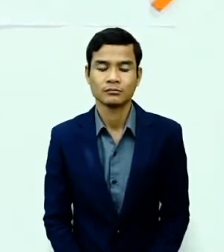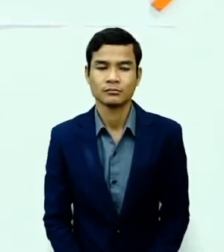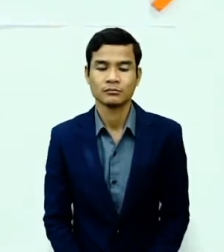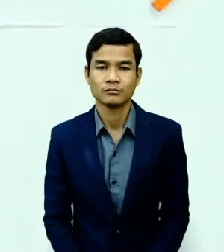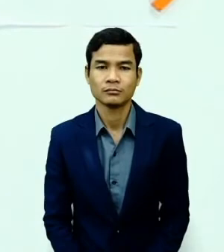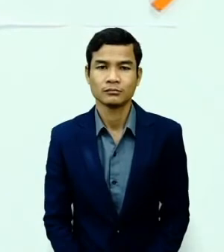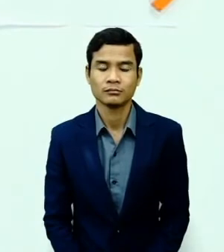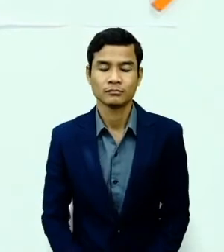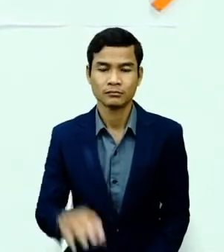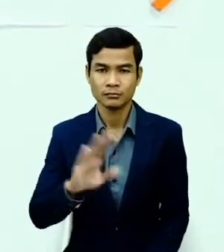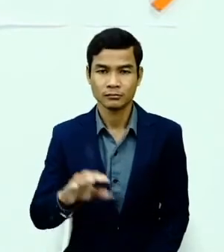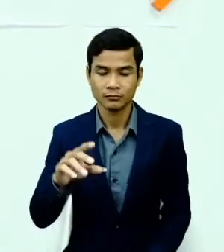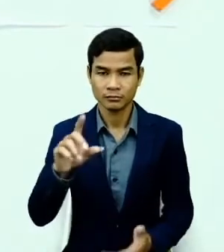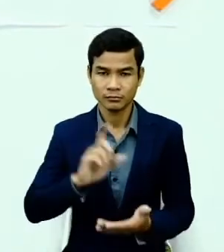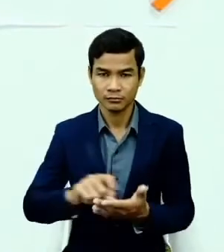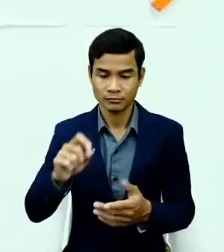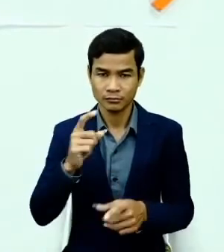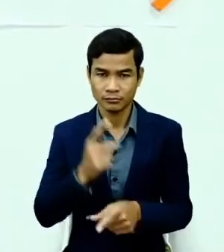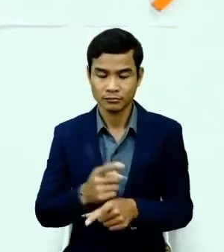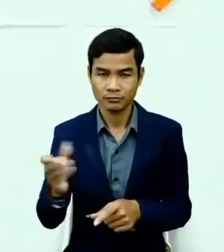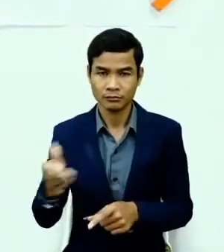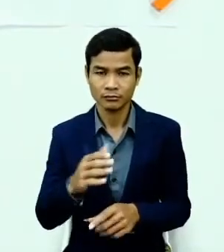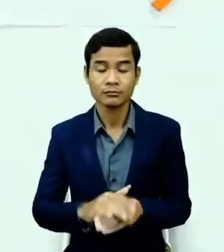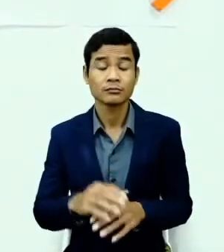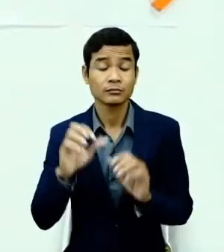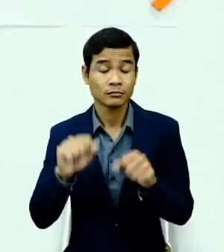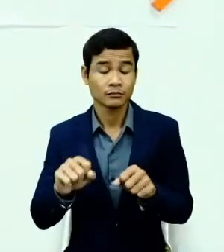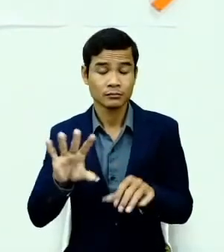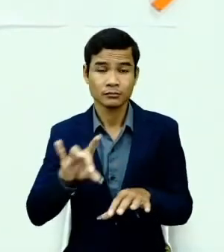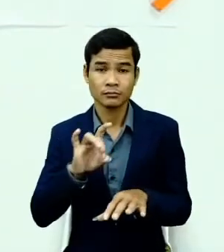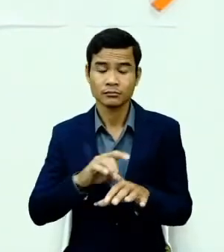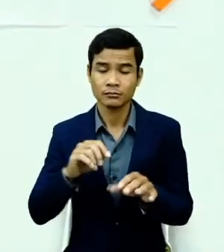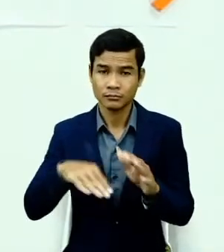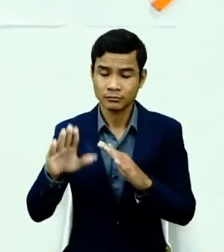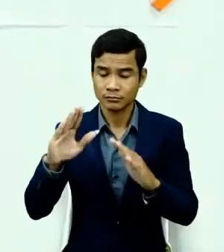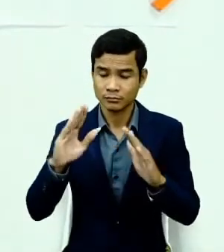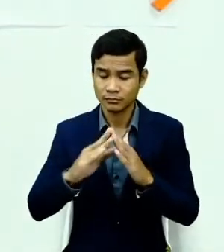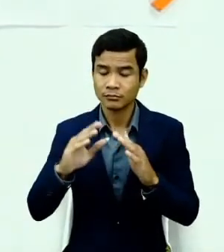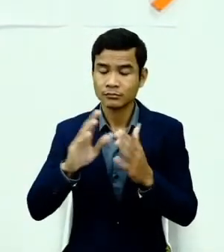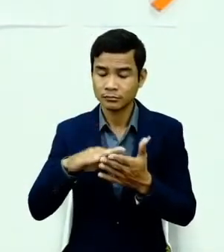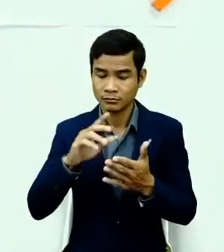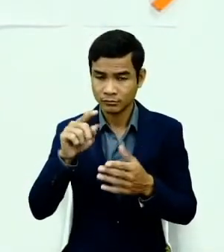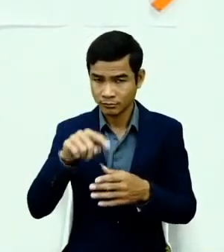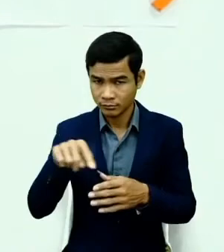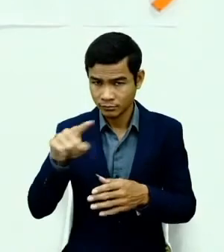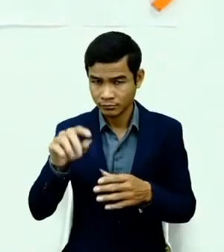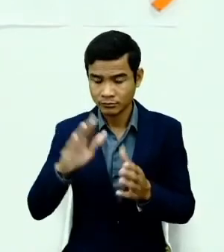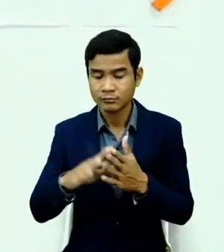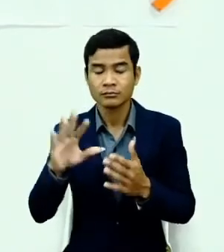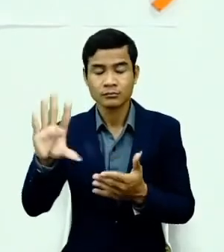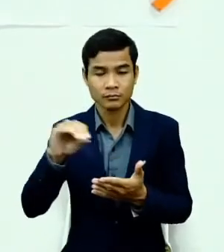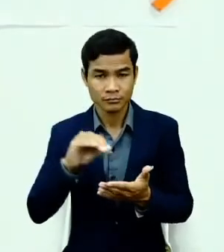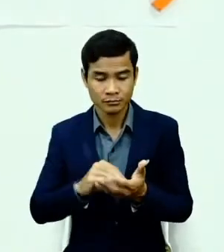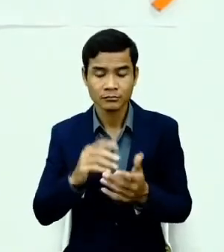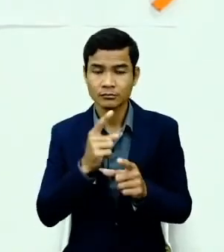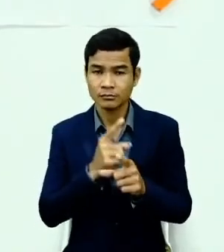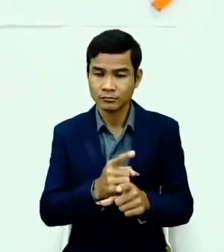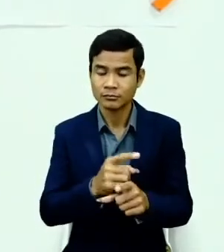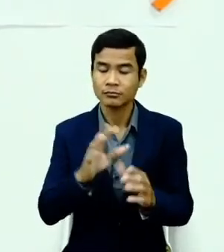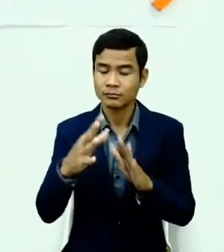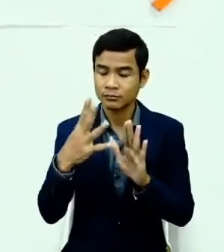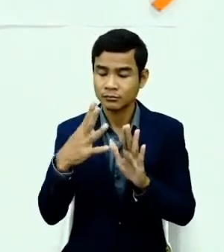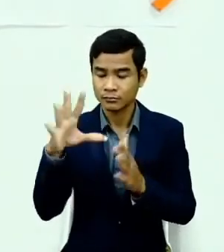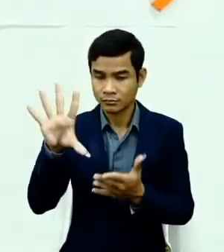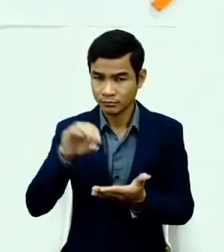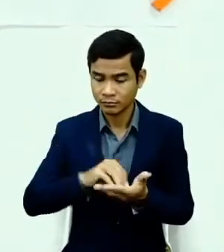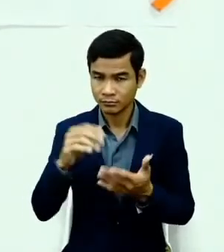ចាកូនសរសេរបានត្រឹមត្រូវហើយកូនទៅផ្ទះវិញចាំកូនគោកូនសរសេរតាមអ្នកគ្រូតែ10ពាក្យខាងលើនេះកូនមិនបាច់សរសេរទេ